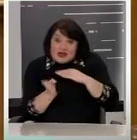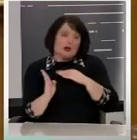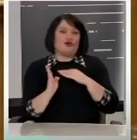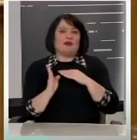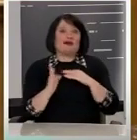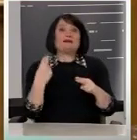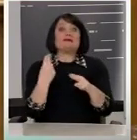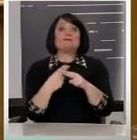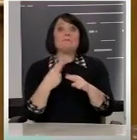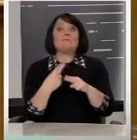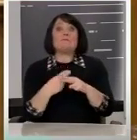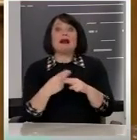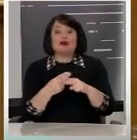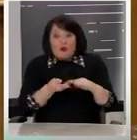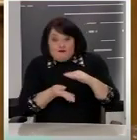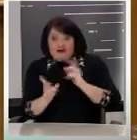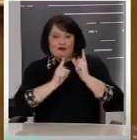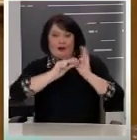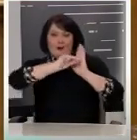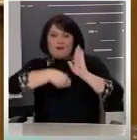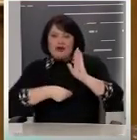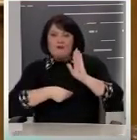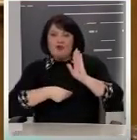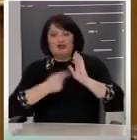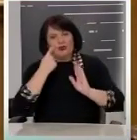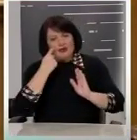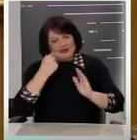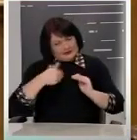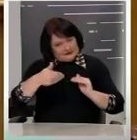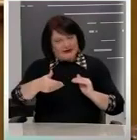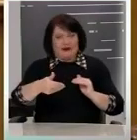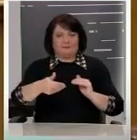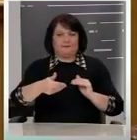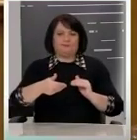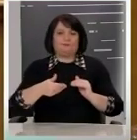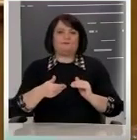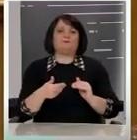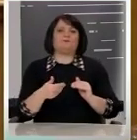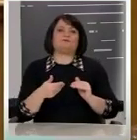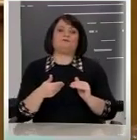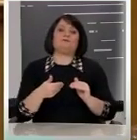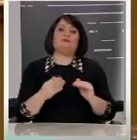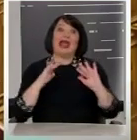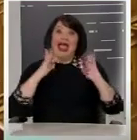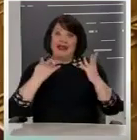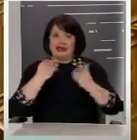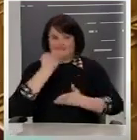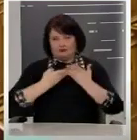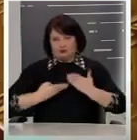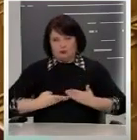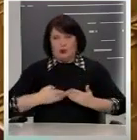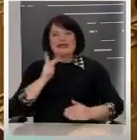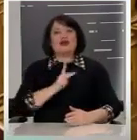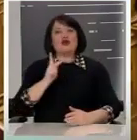του αυτό που βγαίνουμε από το προγράμματος θα επιστρέψω πάλι σε λίγο. Στην ένατη πληγή είναι το